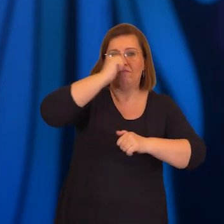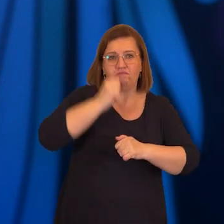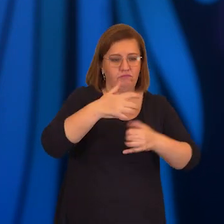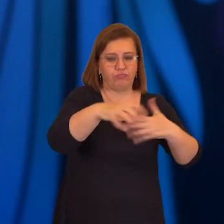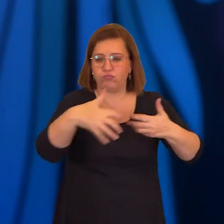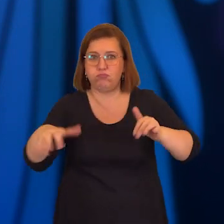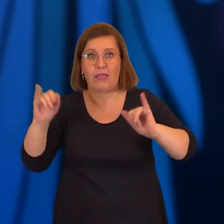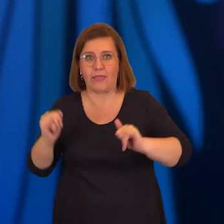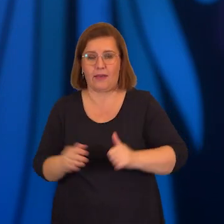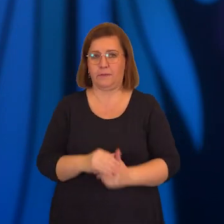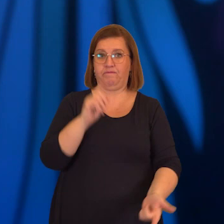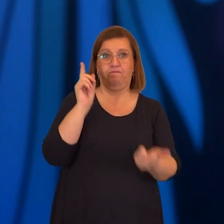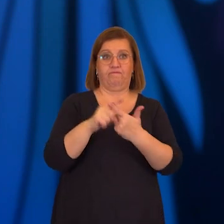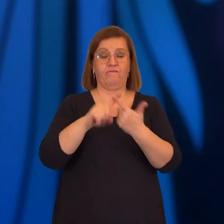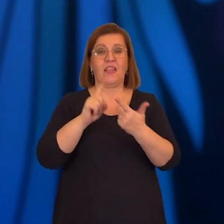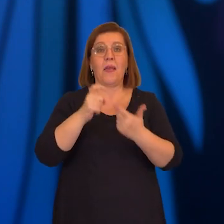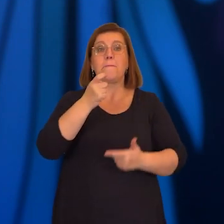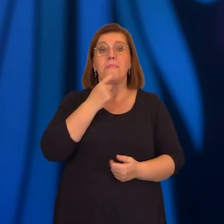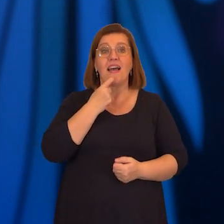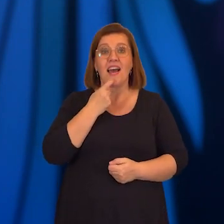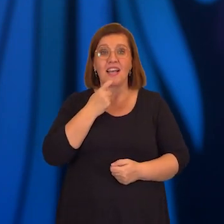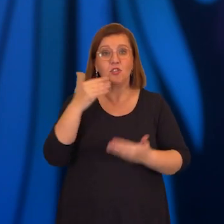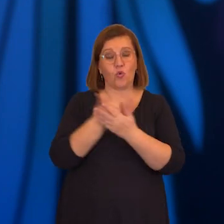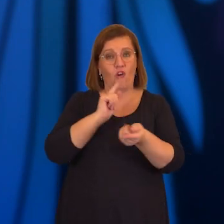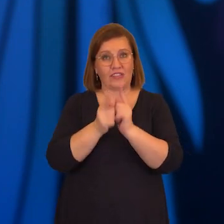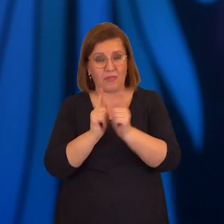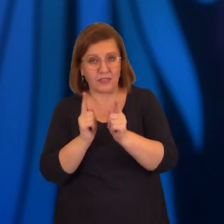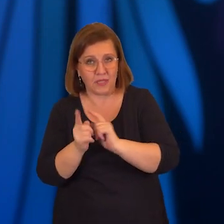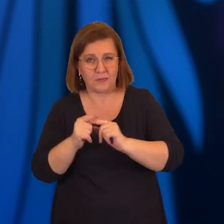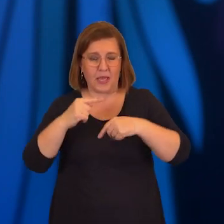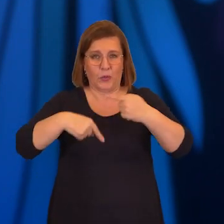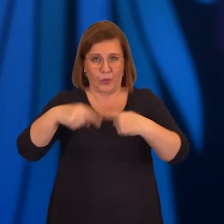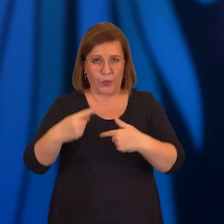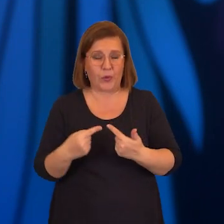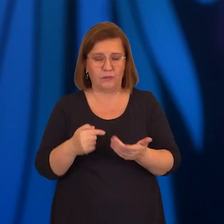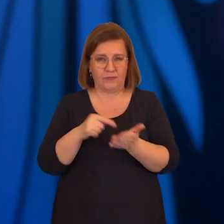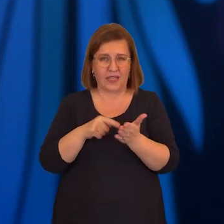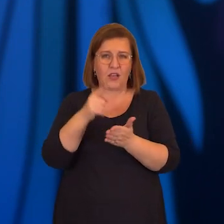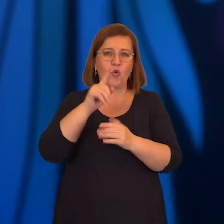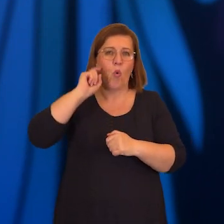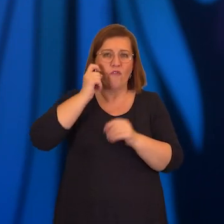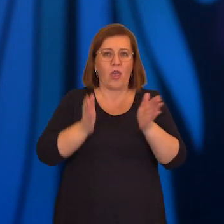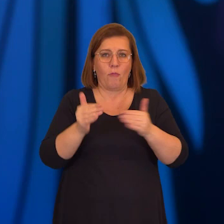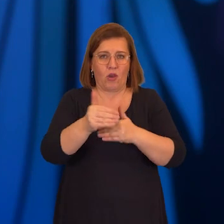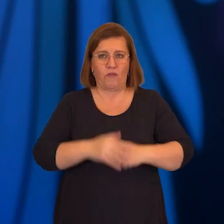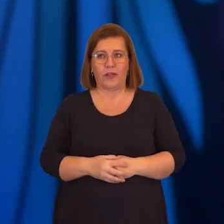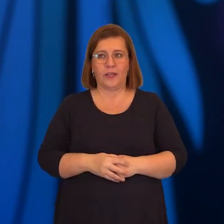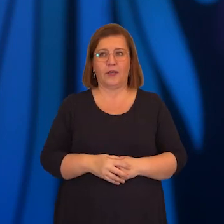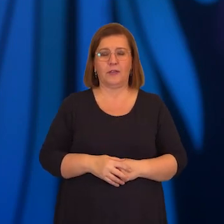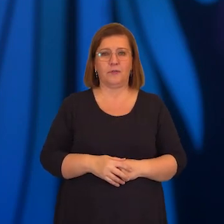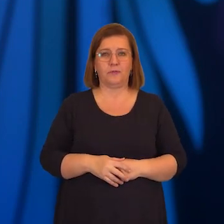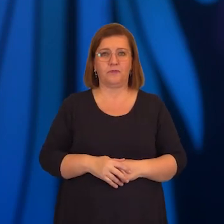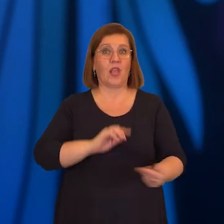drugie, recyklingują plastik, tutaj najczęściej opakowania, czyli ponownie przetwarzają opakowania już raz użyte. I po